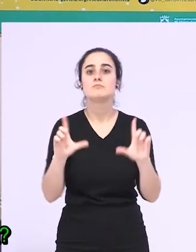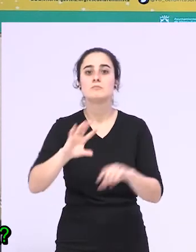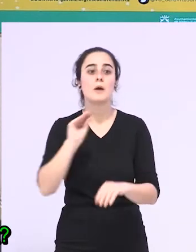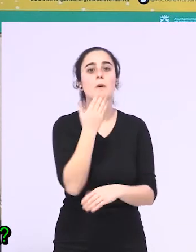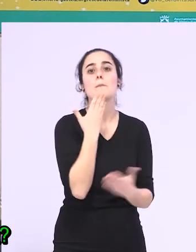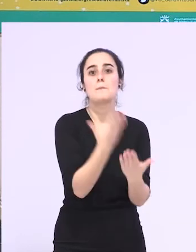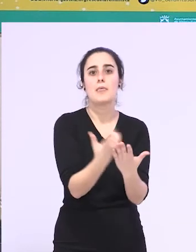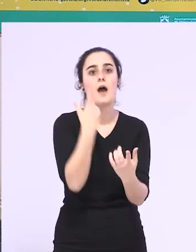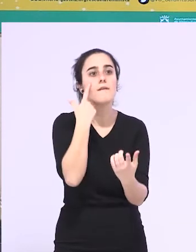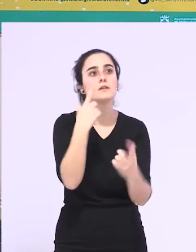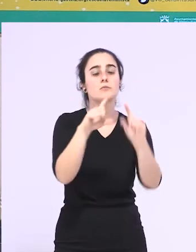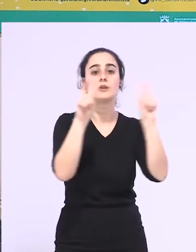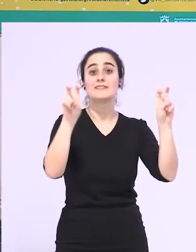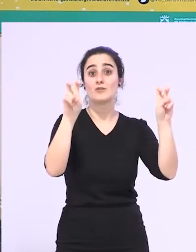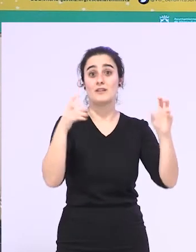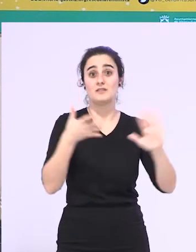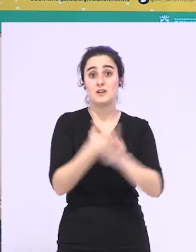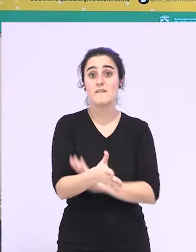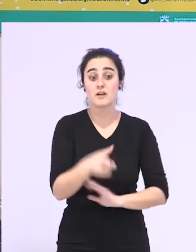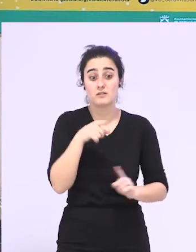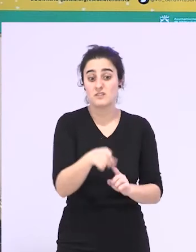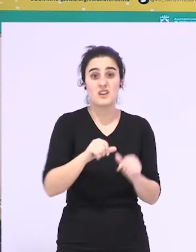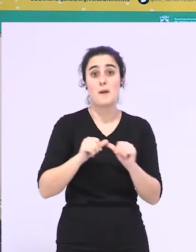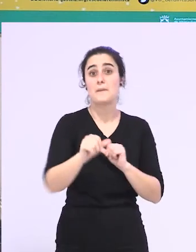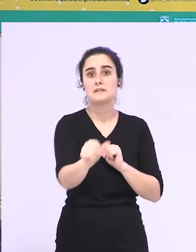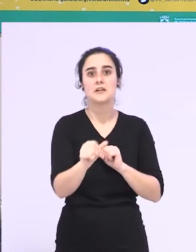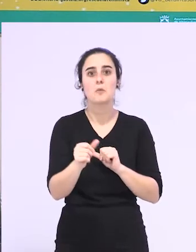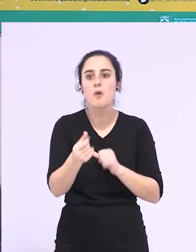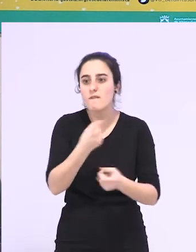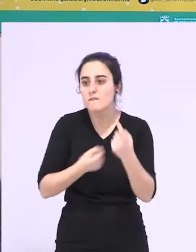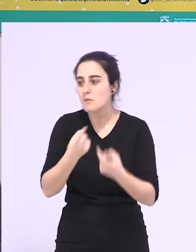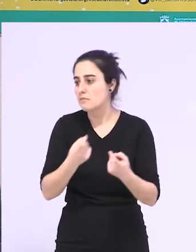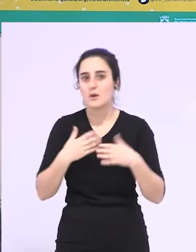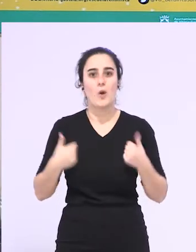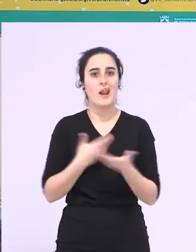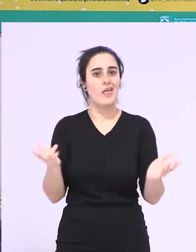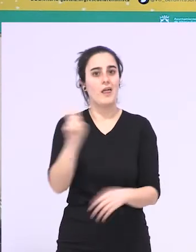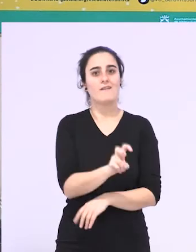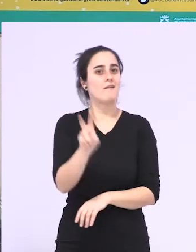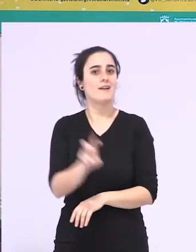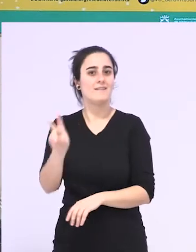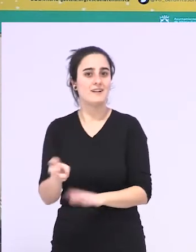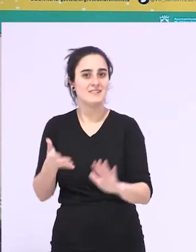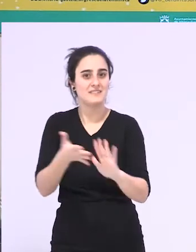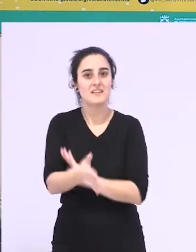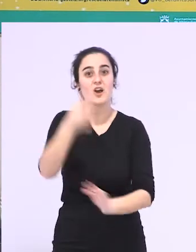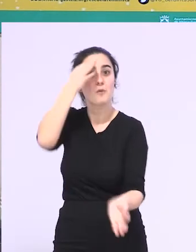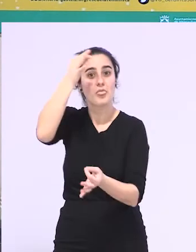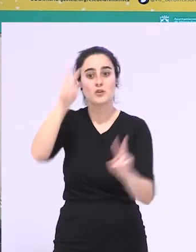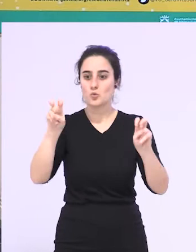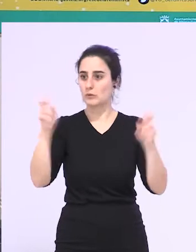zuten komunikabidek, momentu batetik aurrera edo zer gauza bihurtu zen informazio, ez? Eta naiz eta benetan epaiketarekin lotutako datu berririk ez